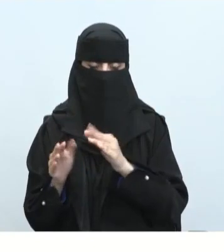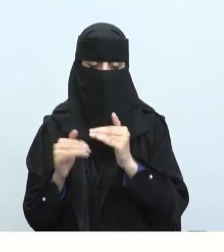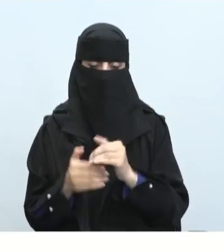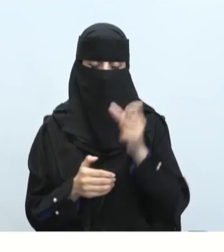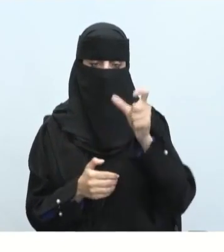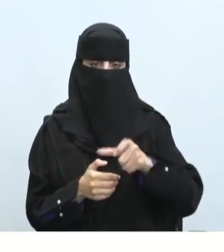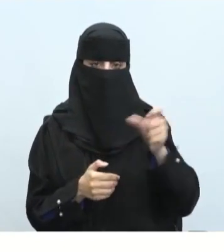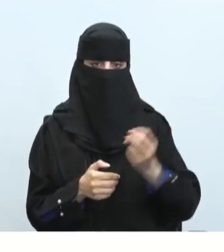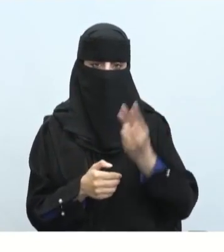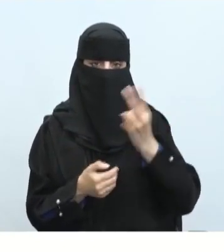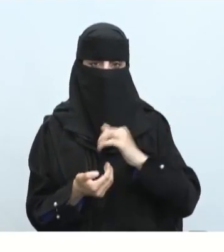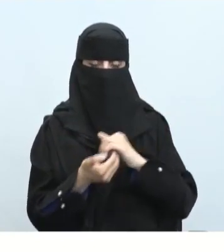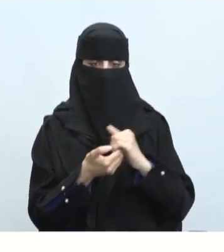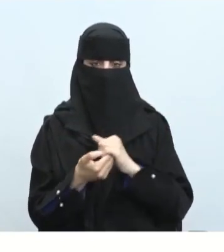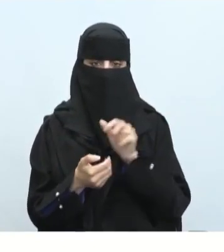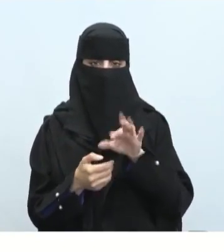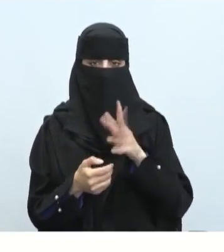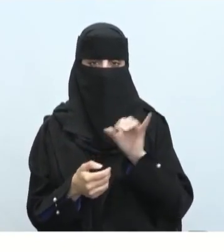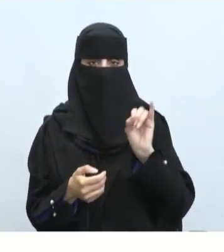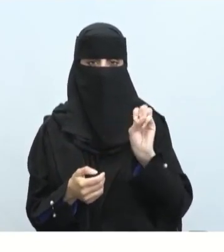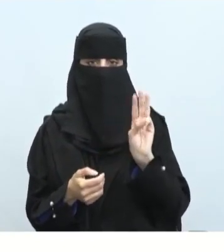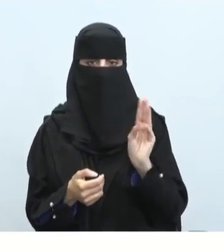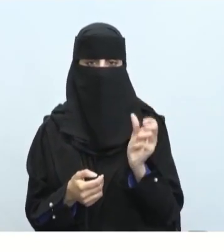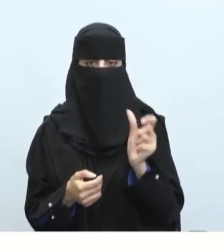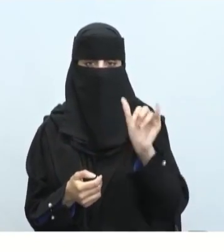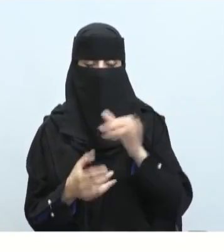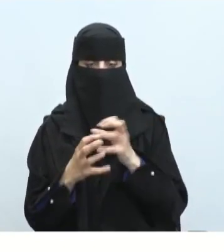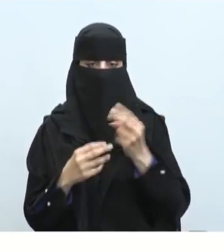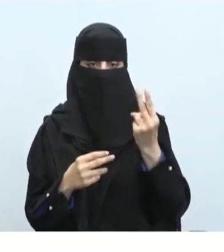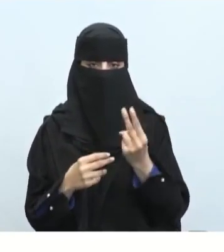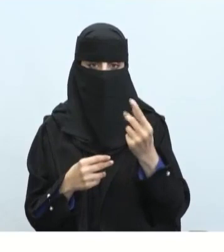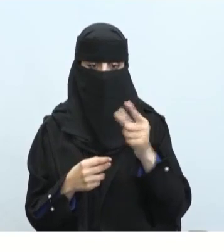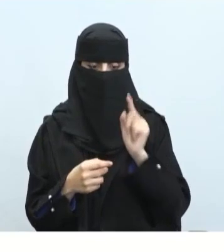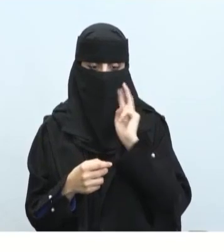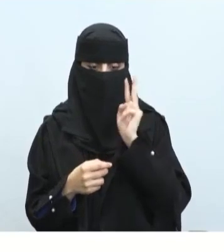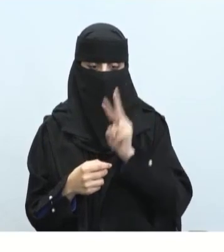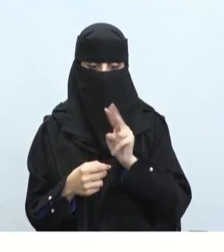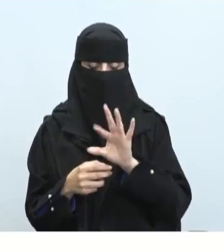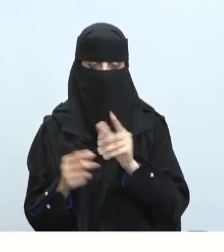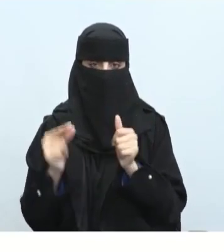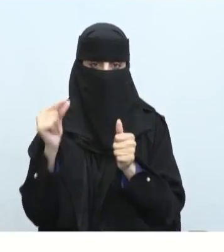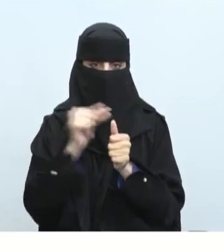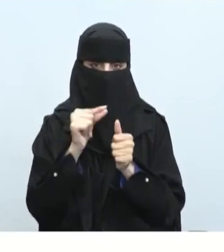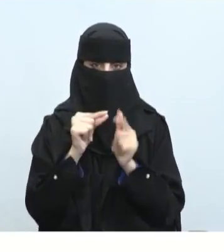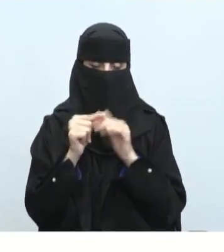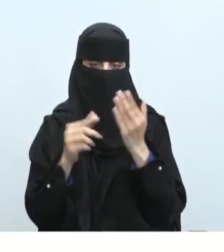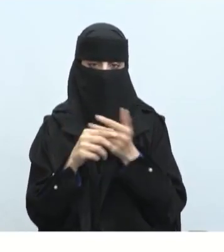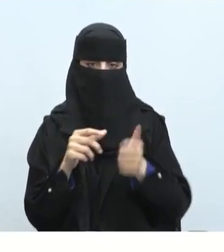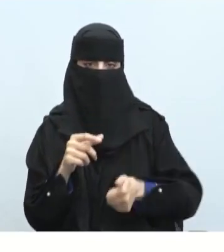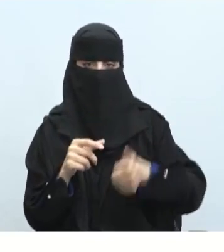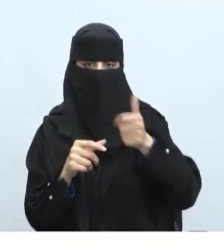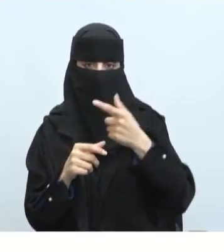الصديقان من نوع المثنى هي هنا مرفوعه علامه الرفع الالف